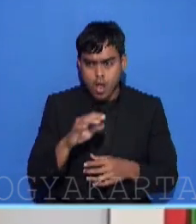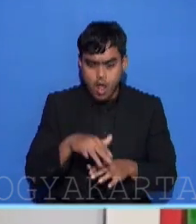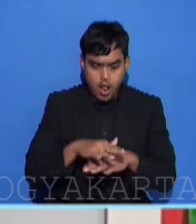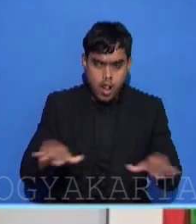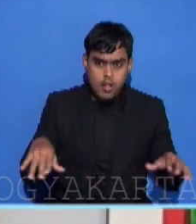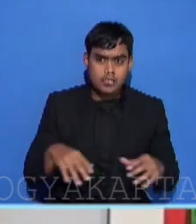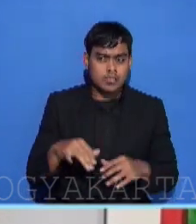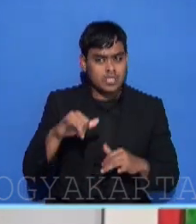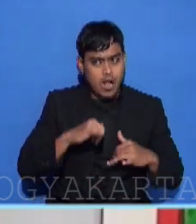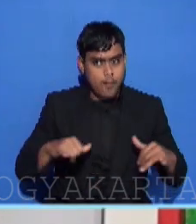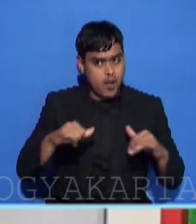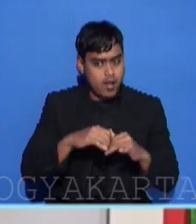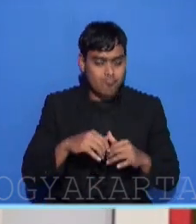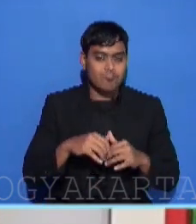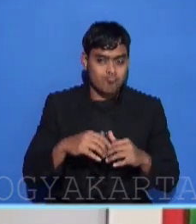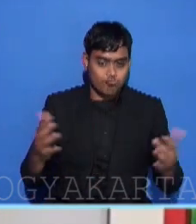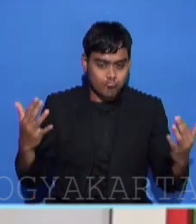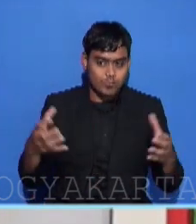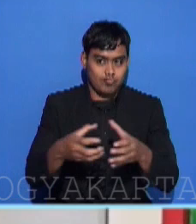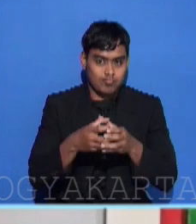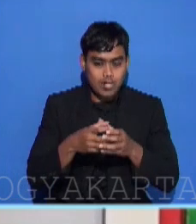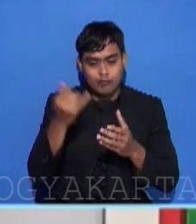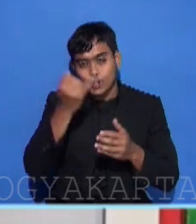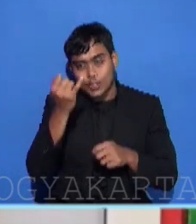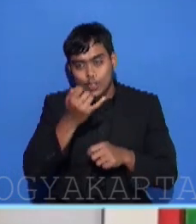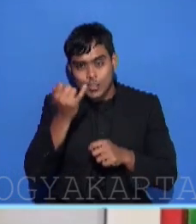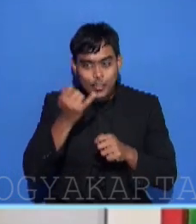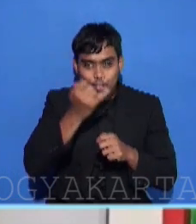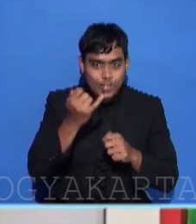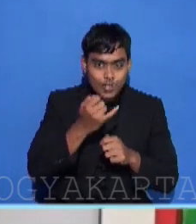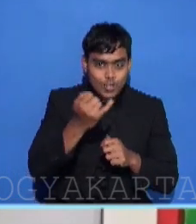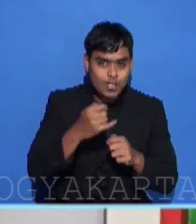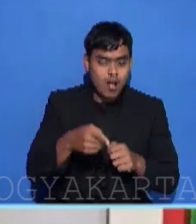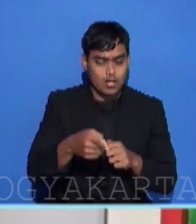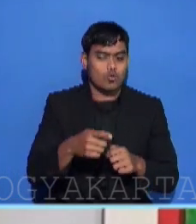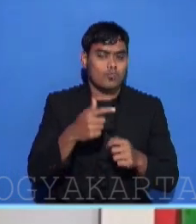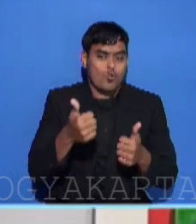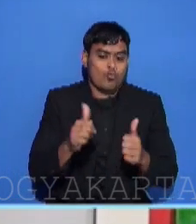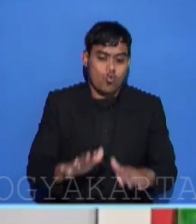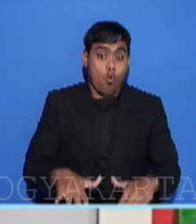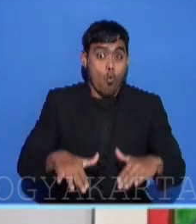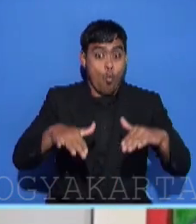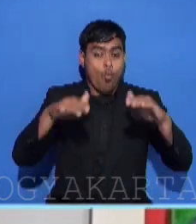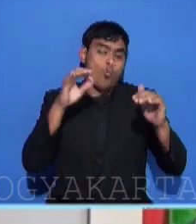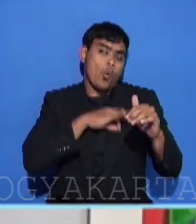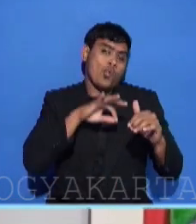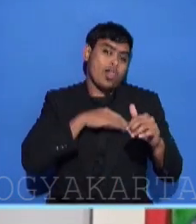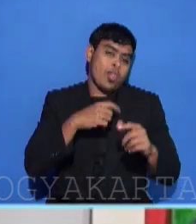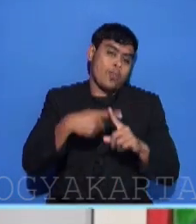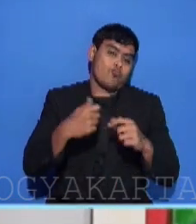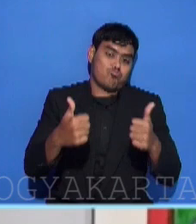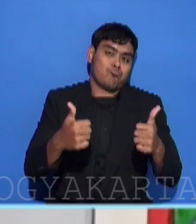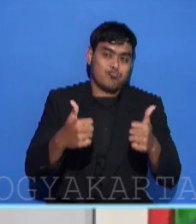seni rupa bagi anak terutama pada perkembangannya karena perkembangan anak itu